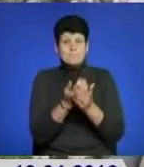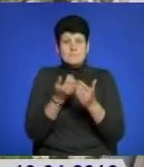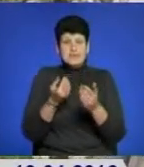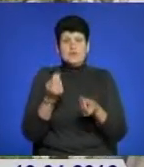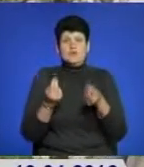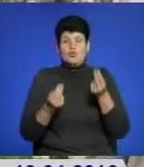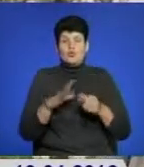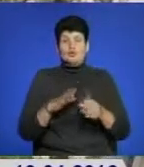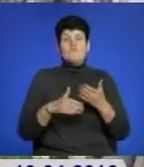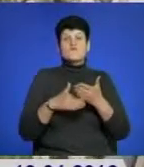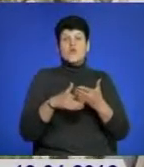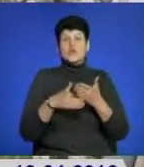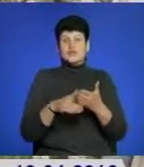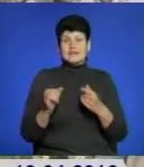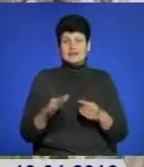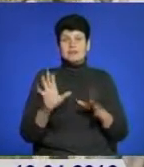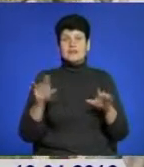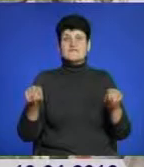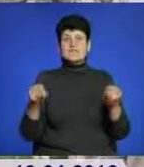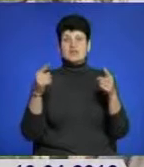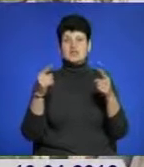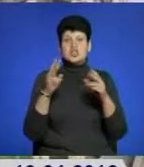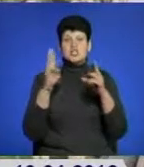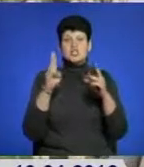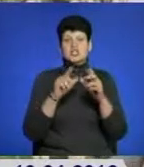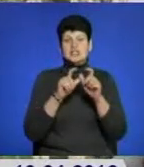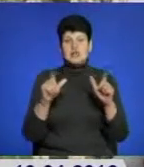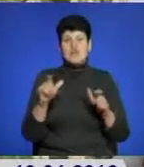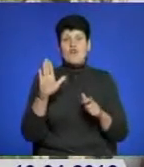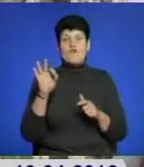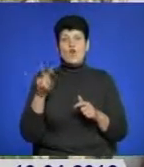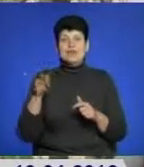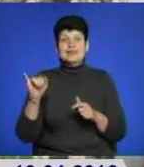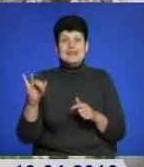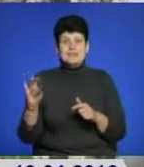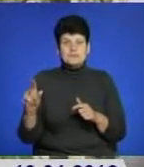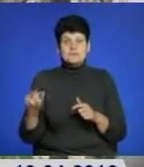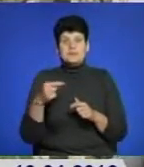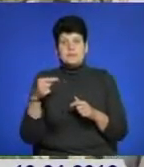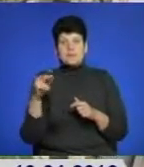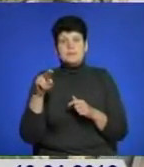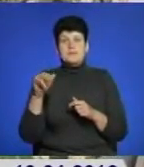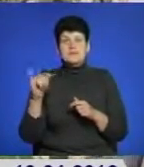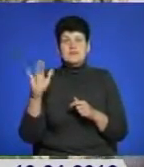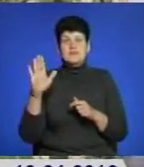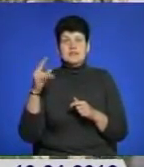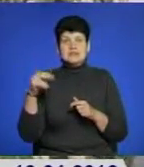волонтерка. Ми будемо відновлювати штаб Волинь-Південь, де що там є плани зробити.